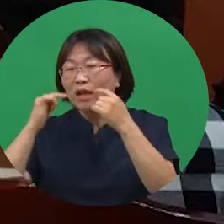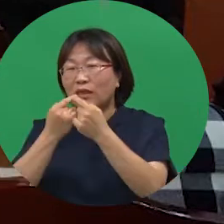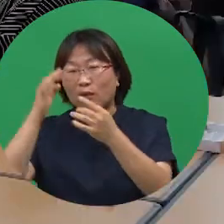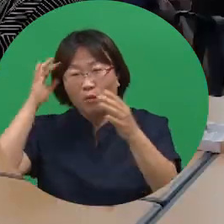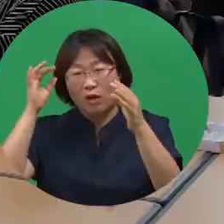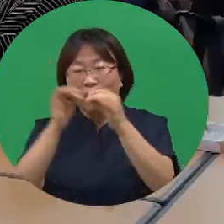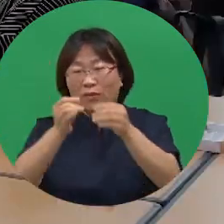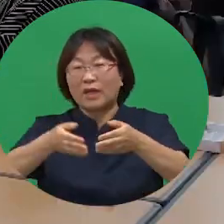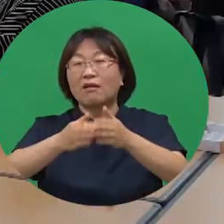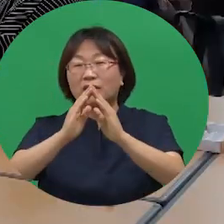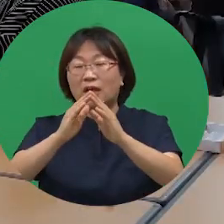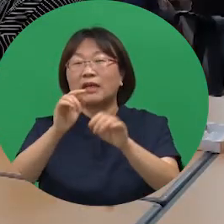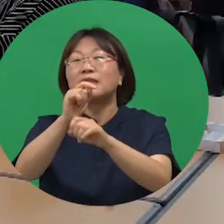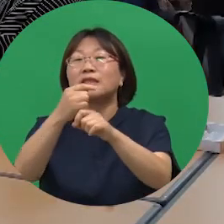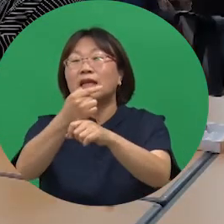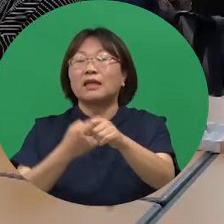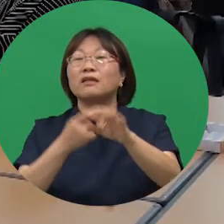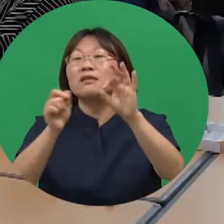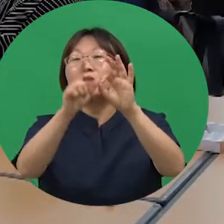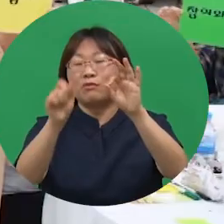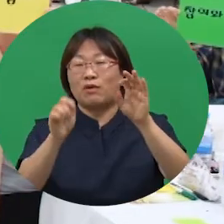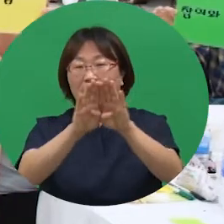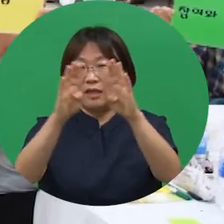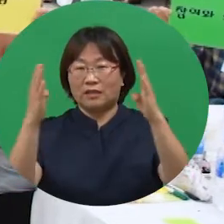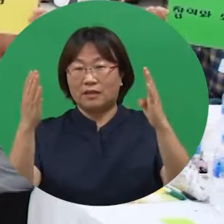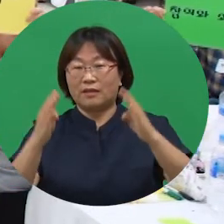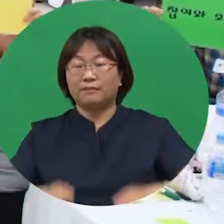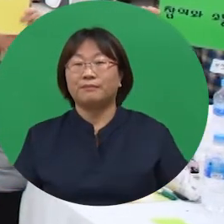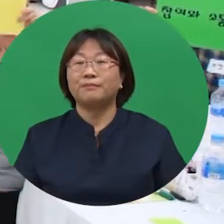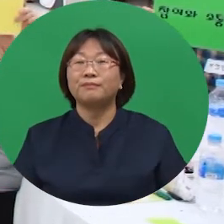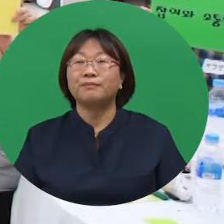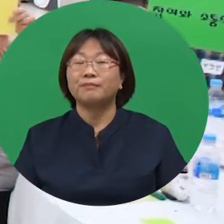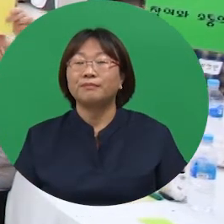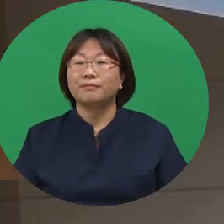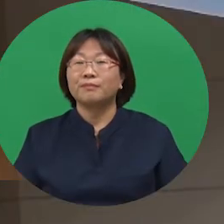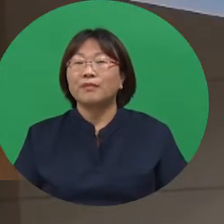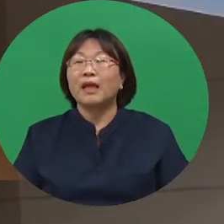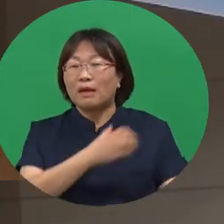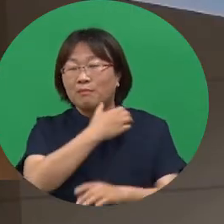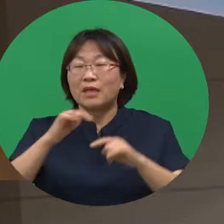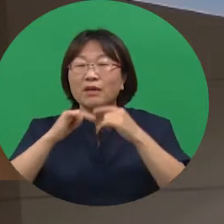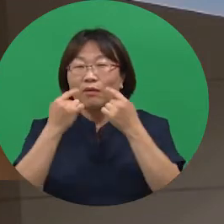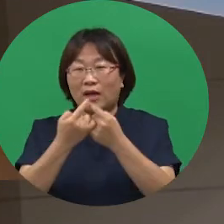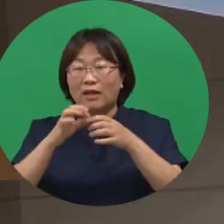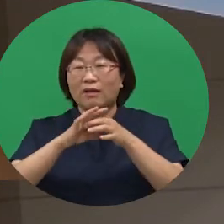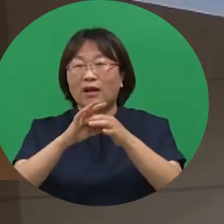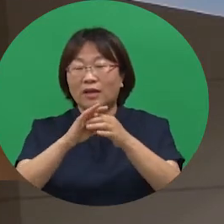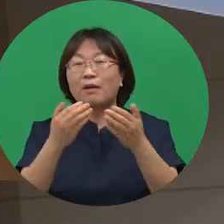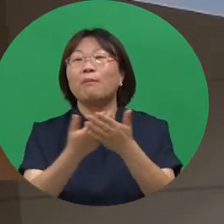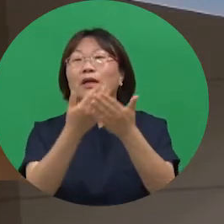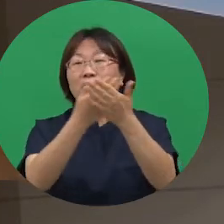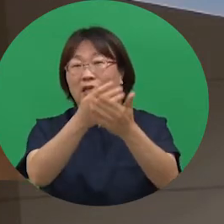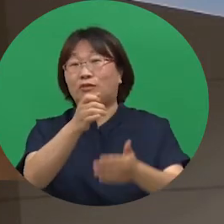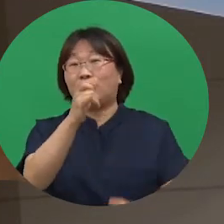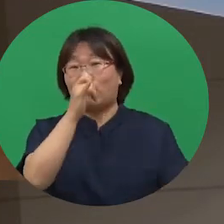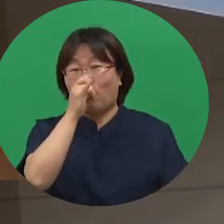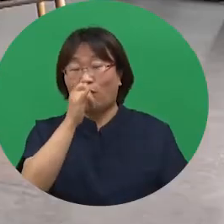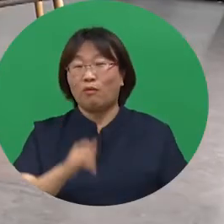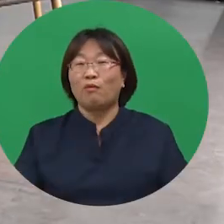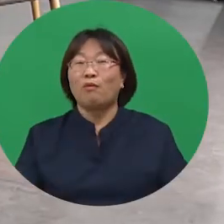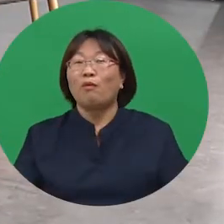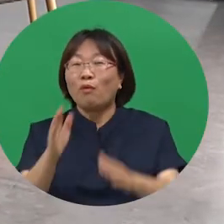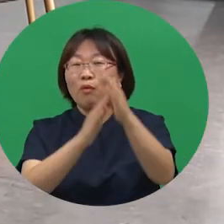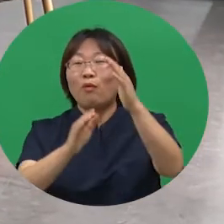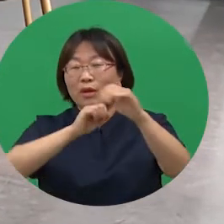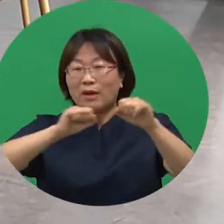형성하고자 작년 10월 개최 됐는데요 민관 의 관계가 한층 더 성숙해지는 계기가 와 02 활동